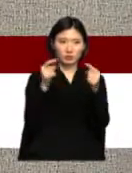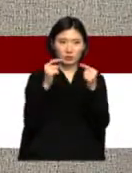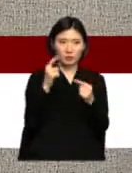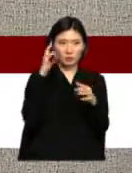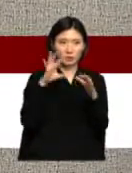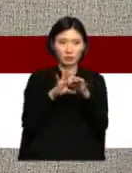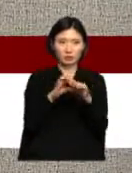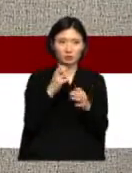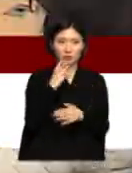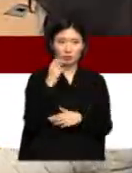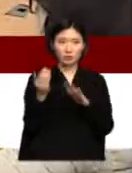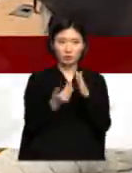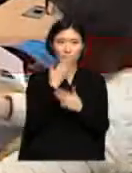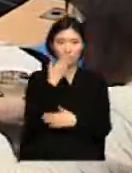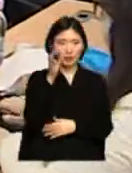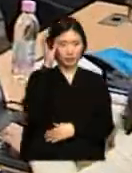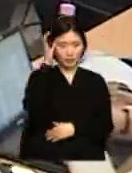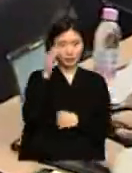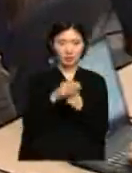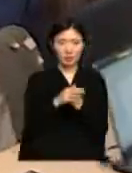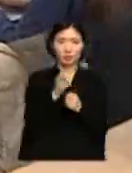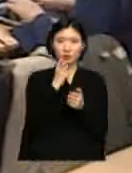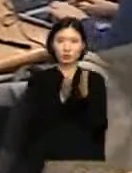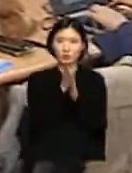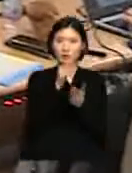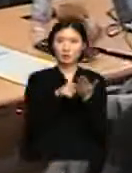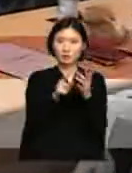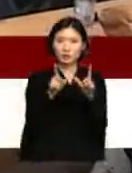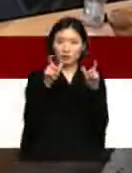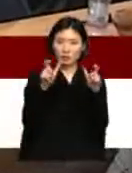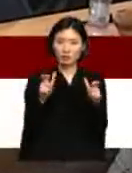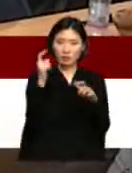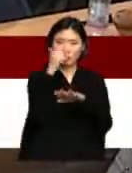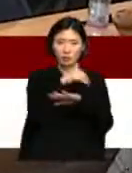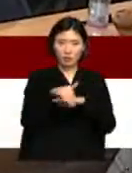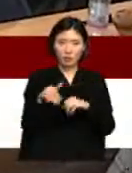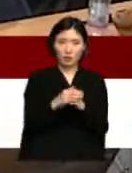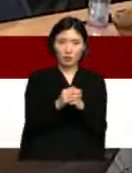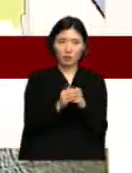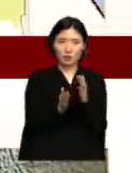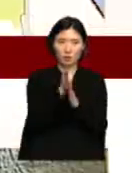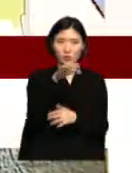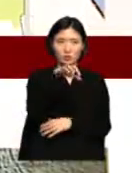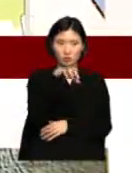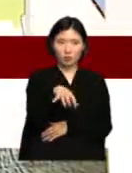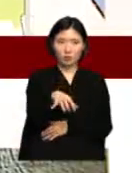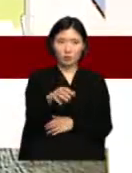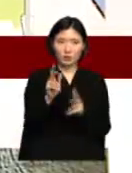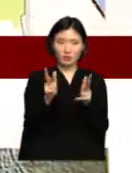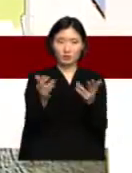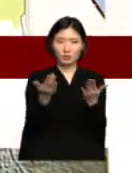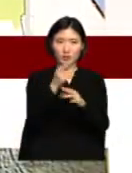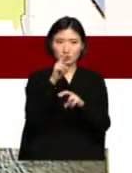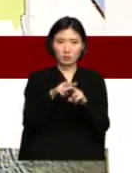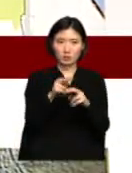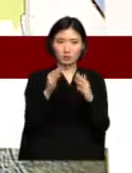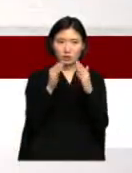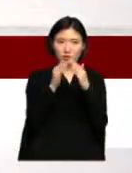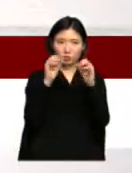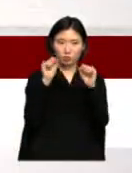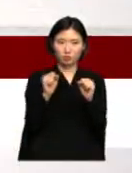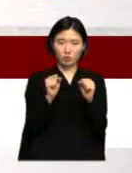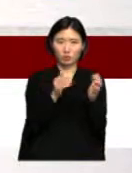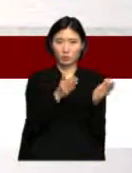것으로 기대됩니다. 서울시가 제시한 생활권 계획은 도시 공간과 산업 일자리, 주거 정비 등